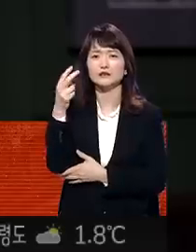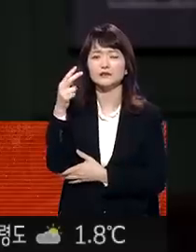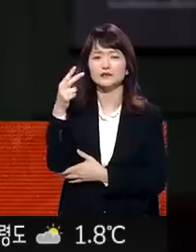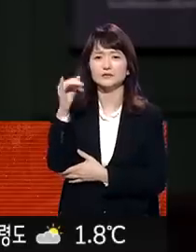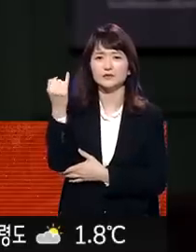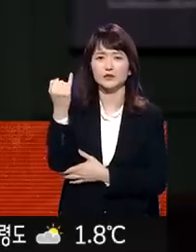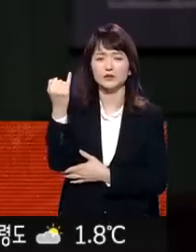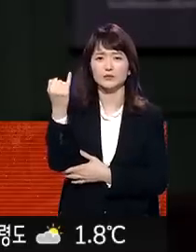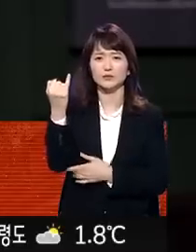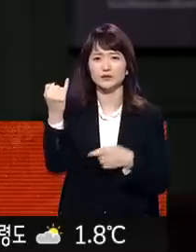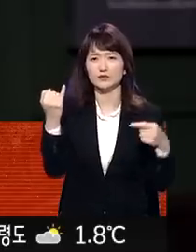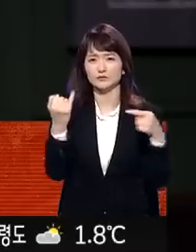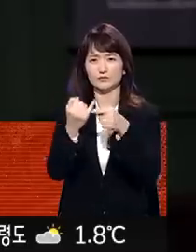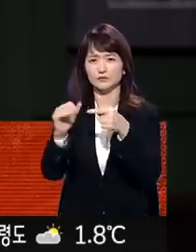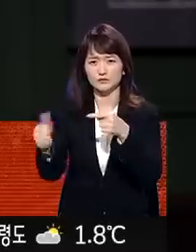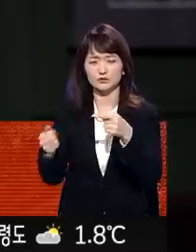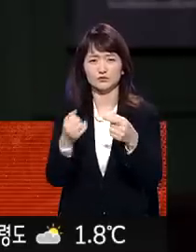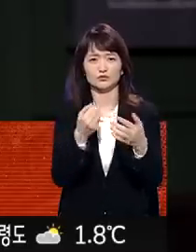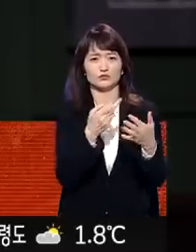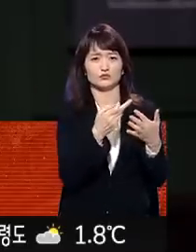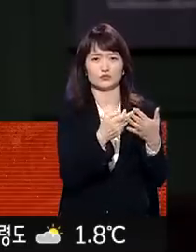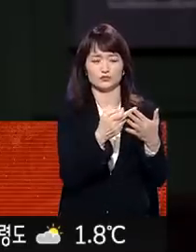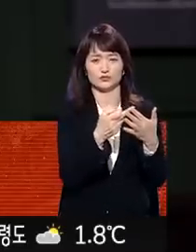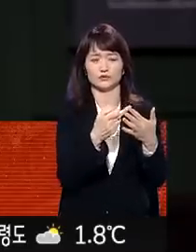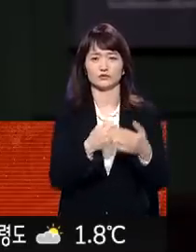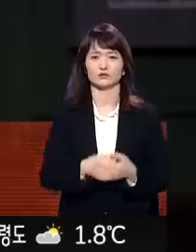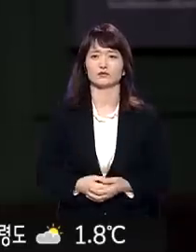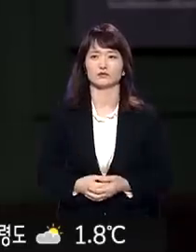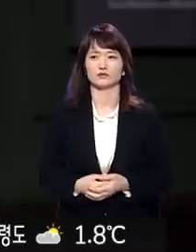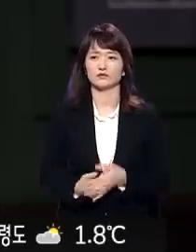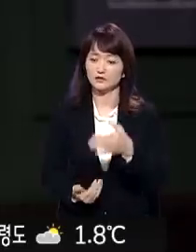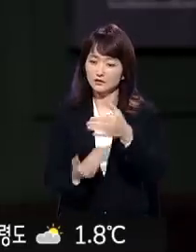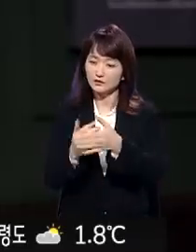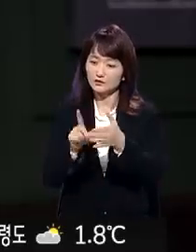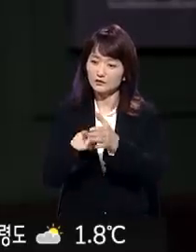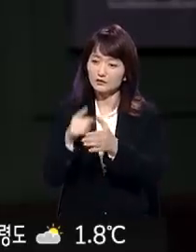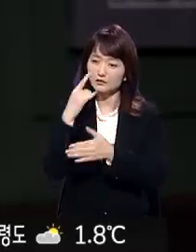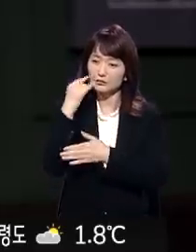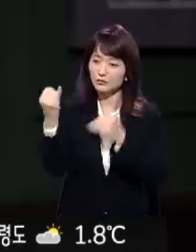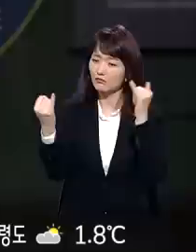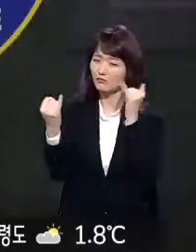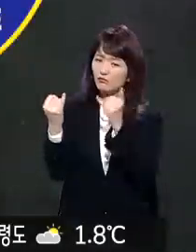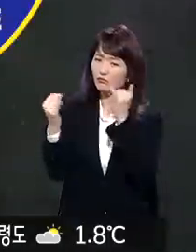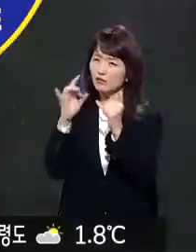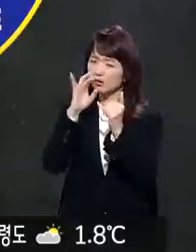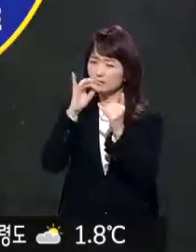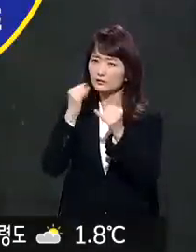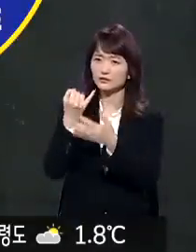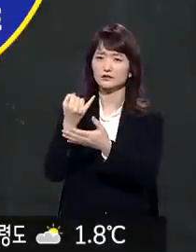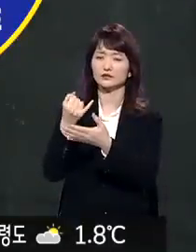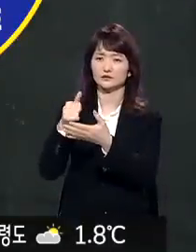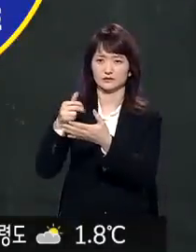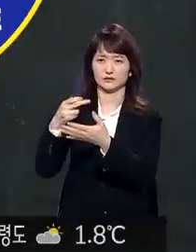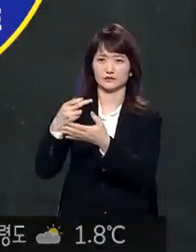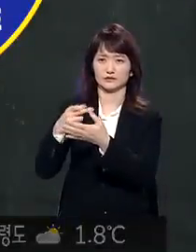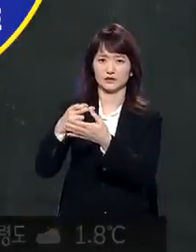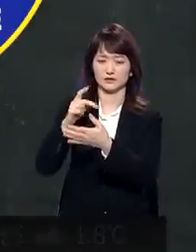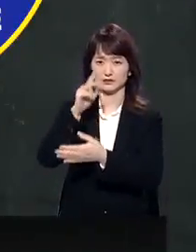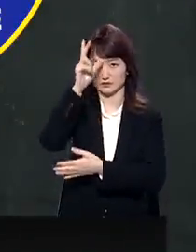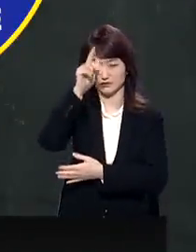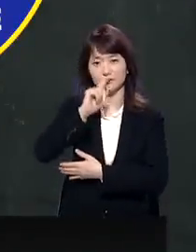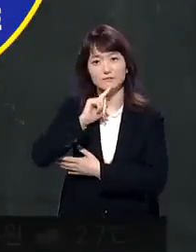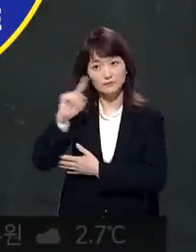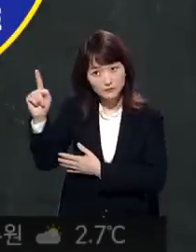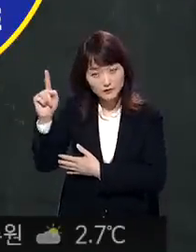남성은 작은 아들이었고요. 사건 다음날 오후에 어머니랑 연락이 안 닿는다고 큰아들이 경찰에 신고를 했습니다. 그래서 경찰도 출동을 했고